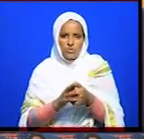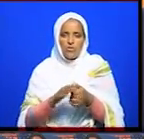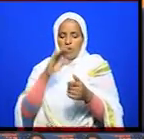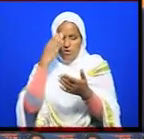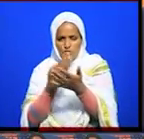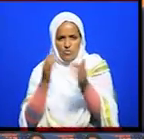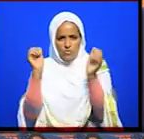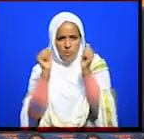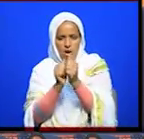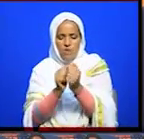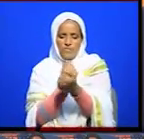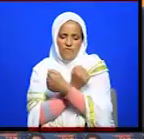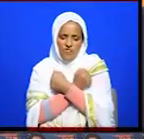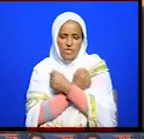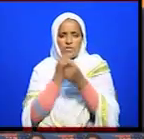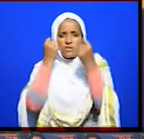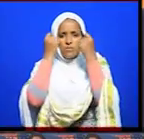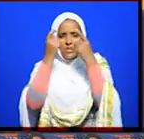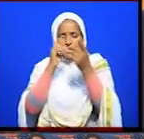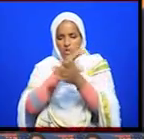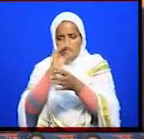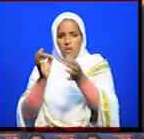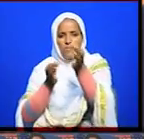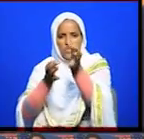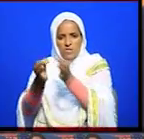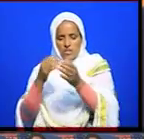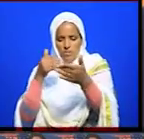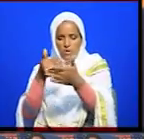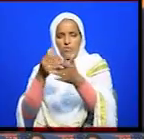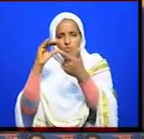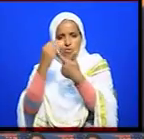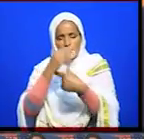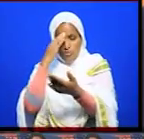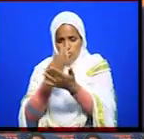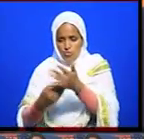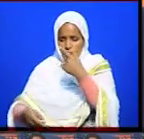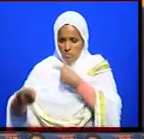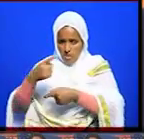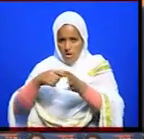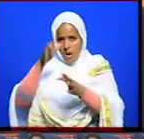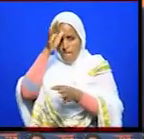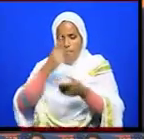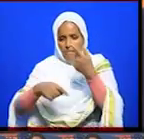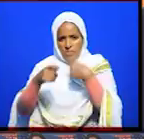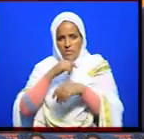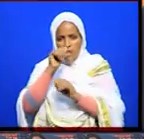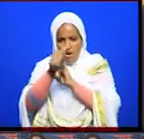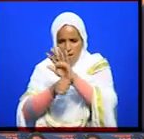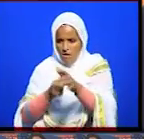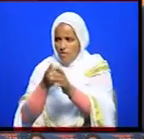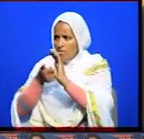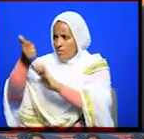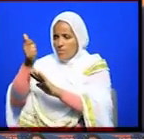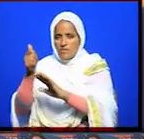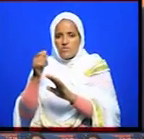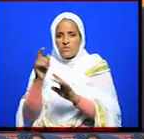የሚጫወቱት አባቶች ናቸው። ከልጆችም ጋራ በፍቅር የመረዳትና የማስረዳት የመቅረብ ሁኔታ ልጆች ሲመጡ